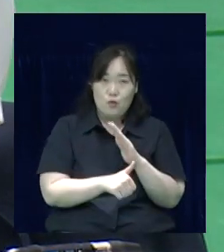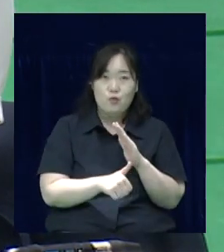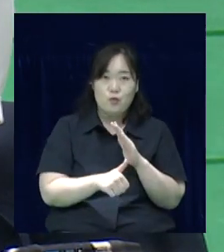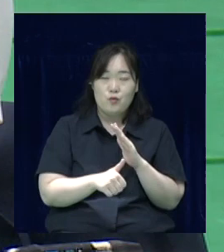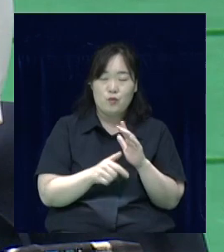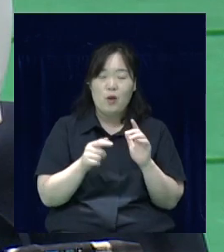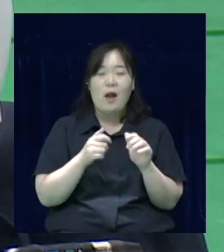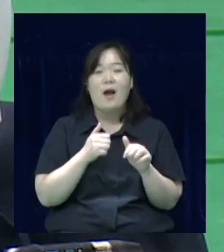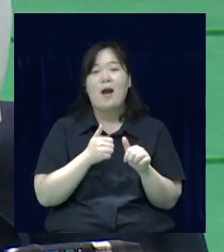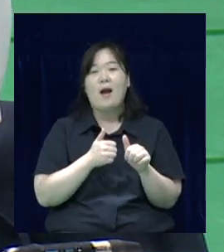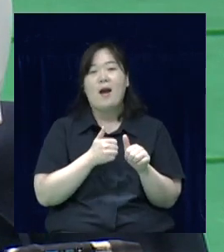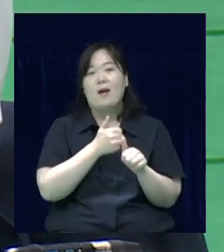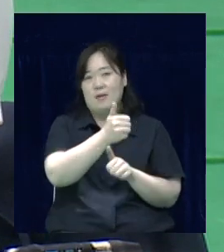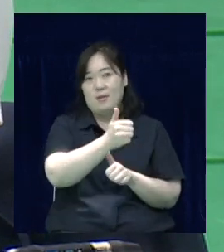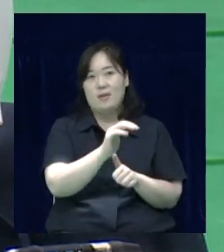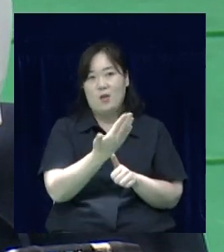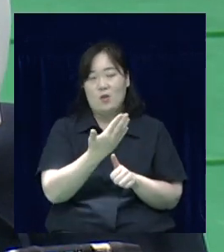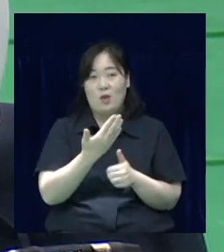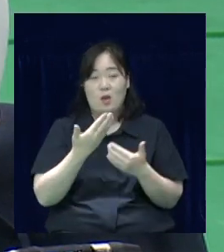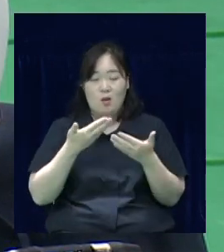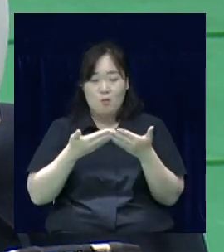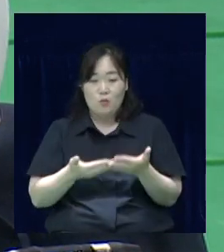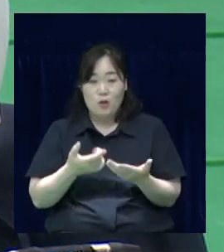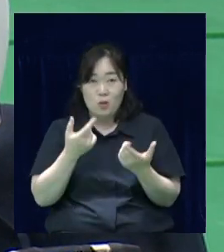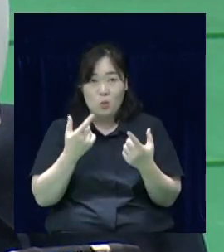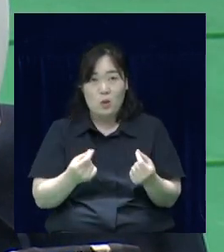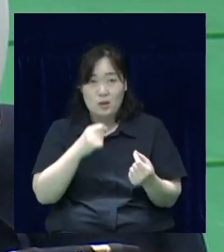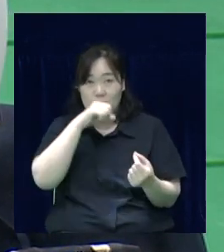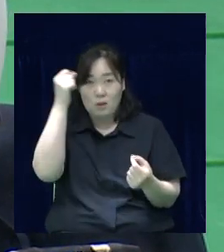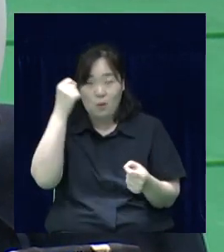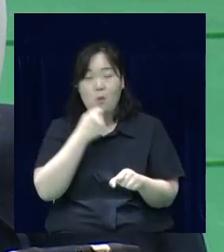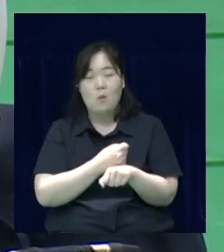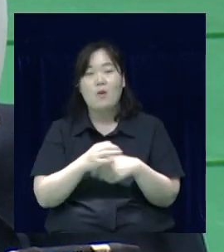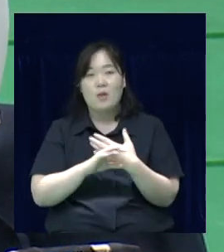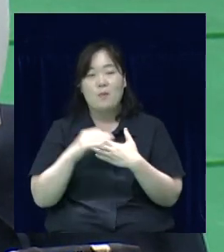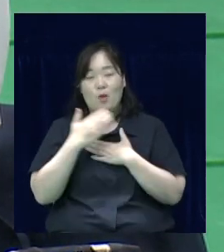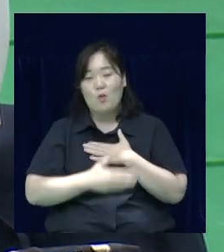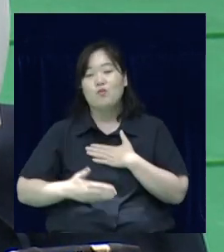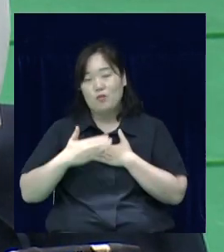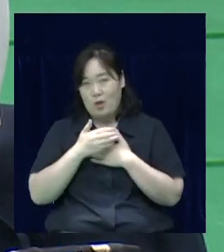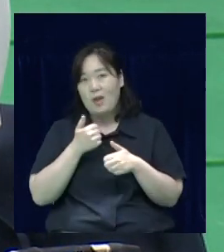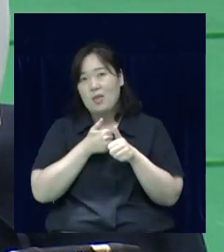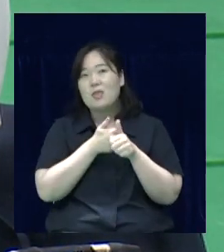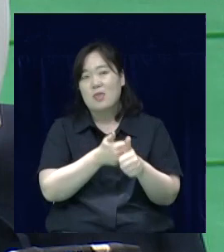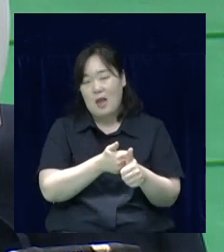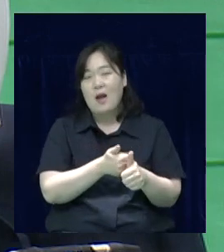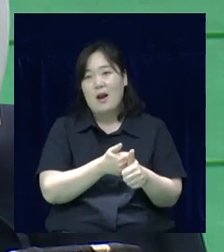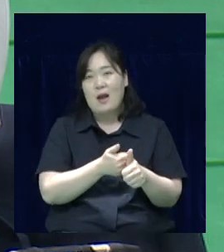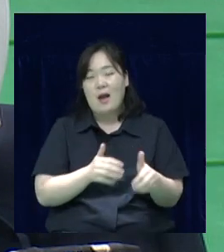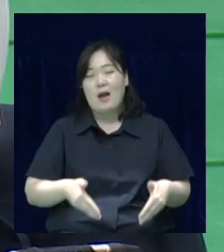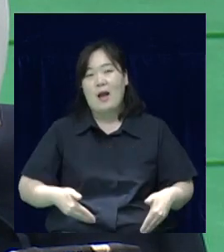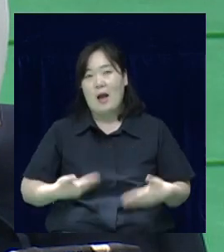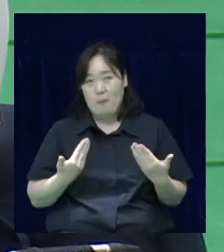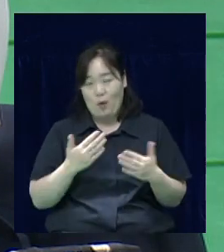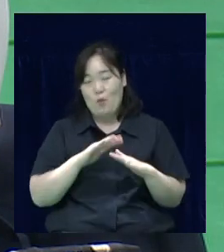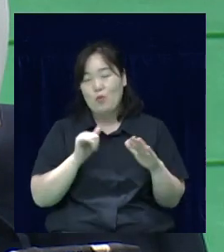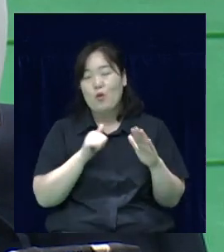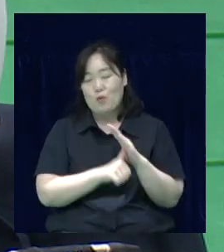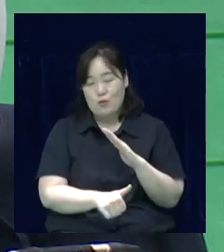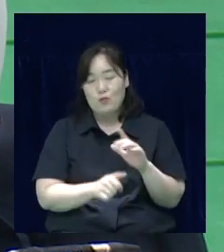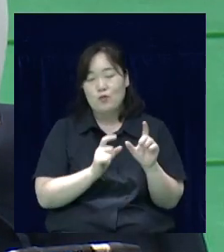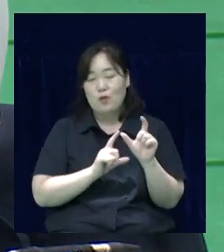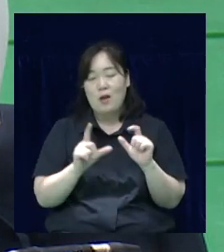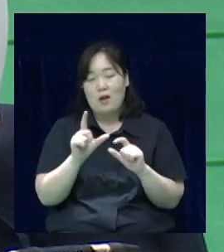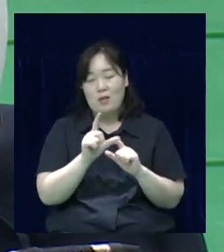이기게 되어 있습니다. 네, 자 그렇기 때문에 뭐 각 체급별로 일단은 순위가 좀 파워리프팅 부분에서 나눠졌지만